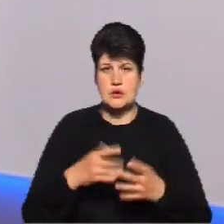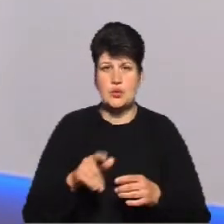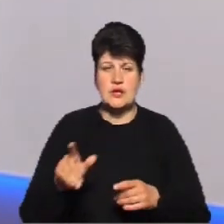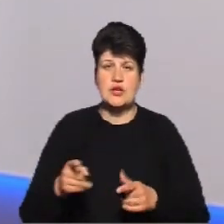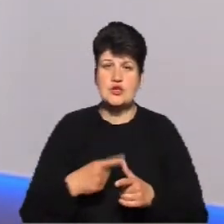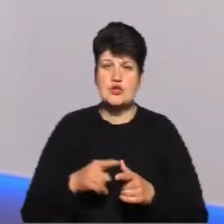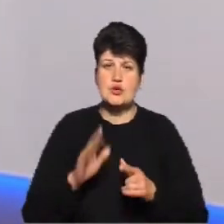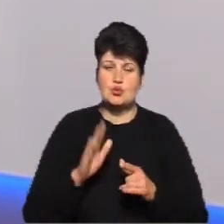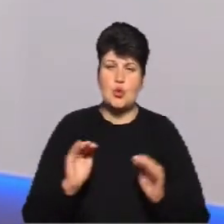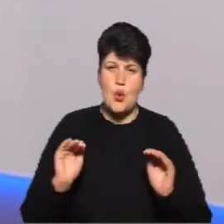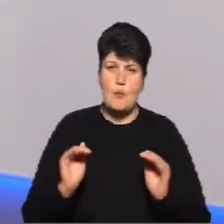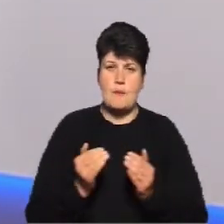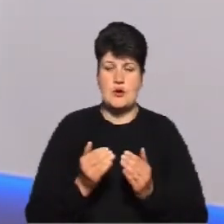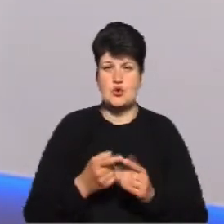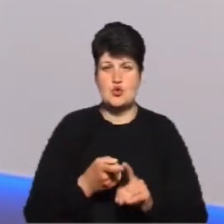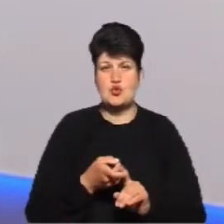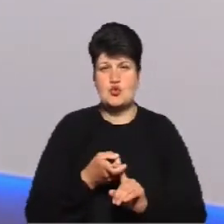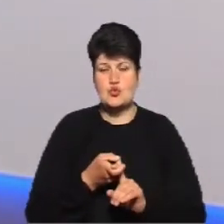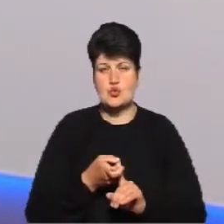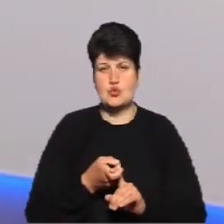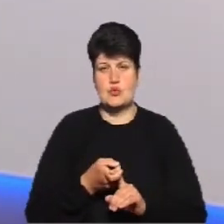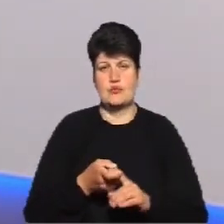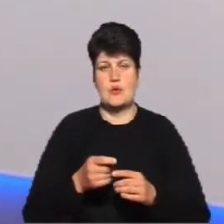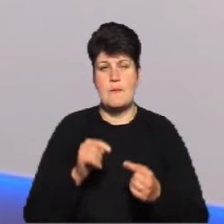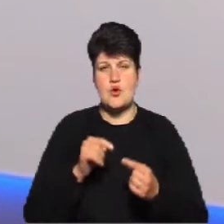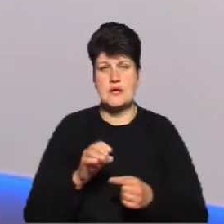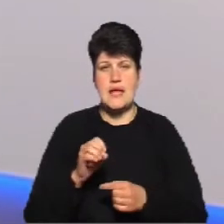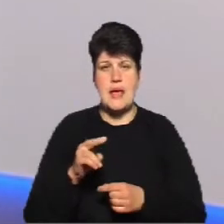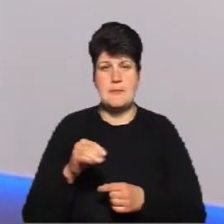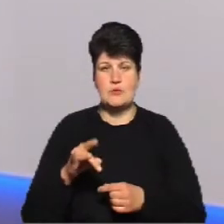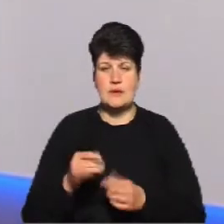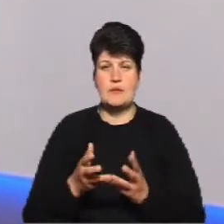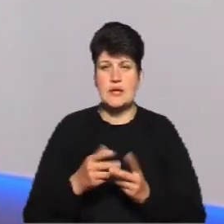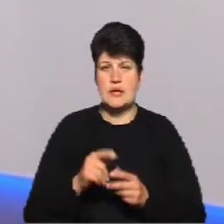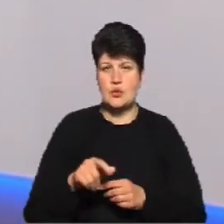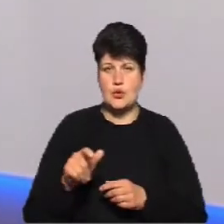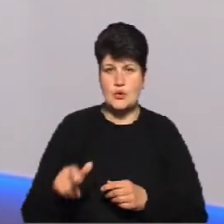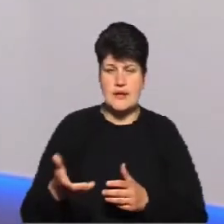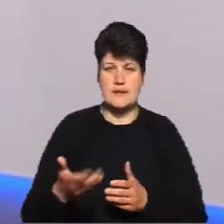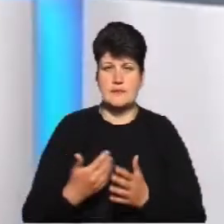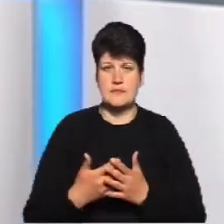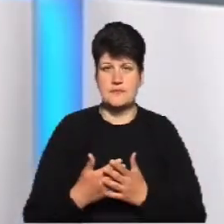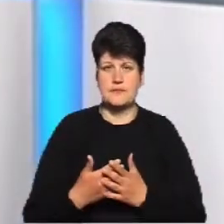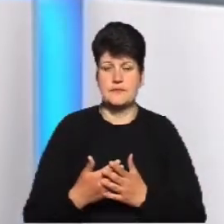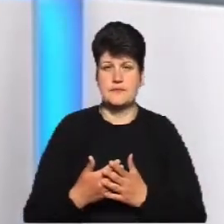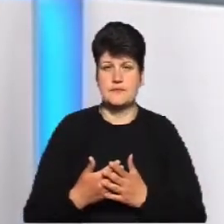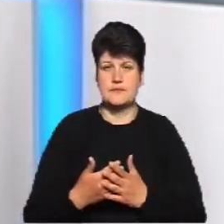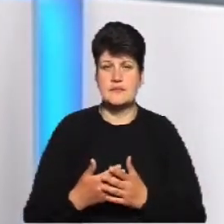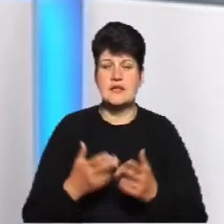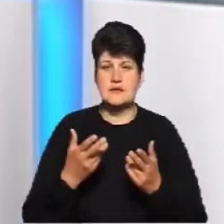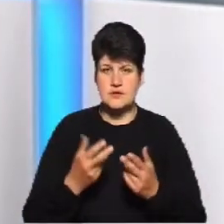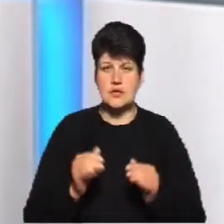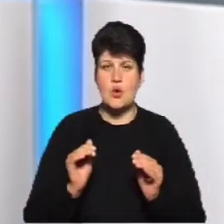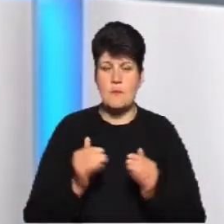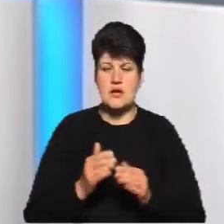обмеження стосовно там протиепідеміологічні по кількості людей десь поряд? Звичайно, це буде контролюватися взагалі? Звичайно, певні обмеження